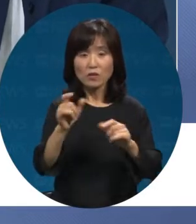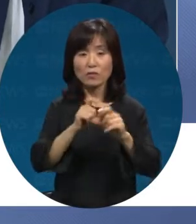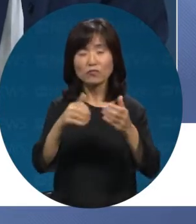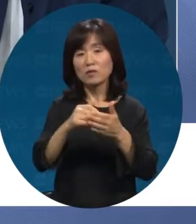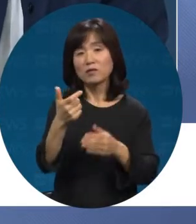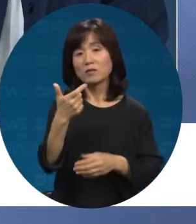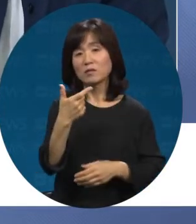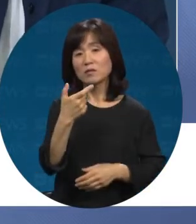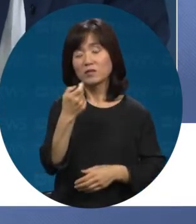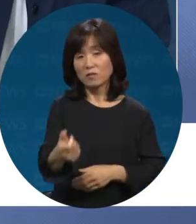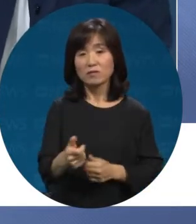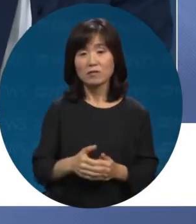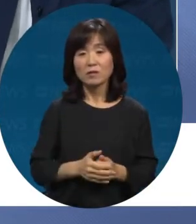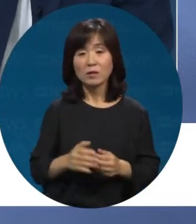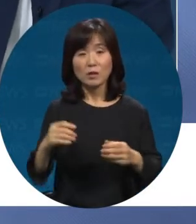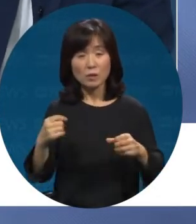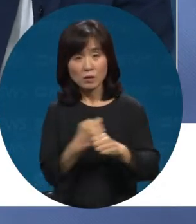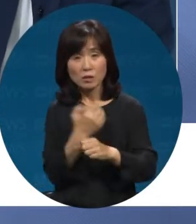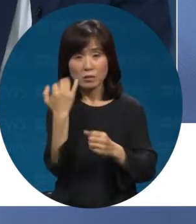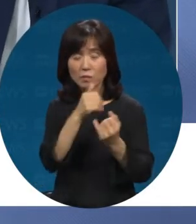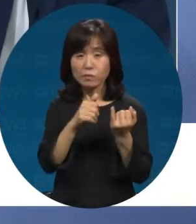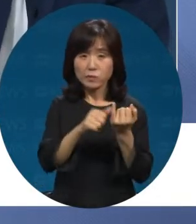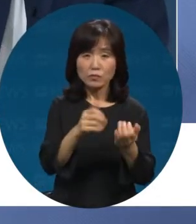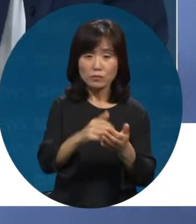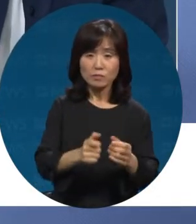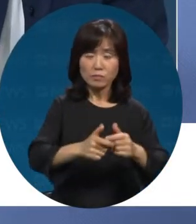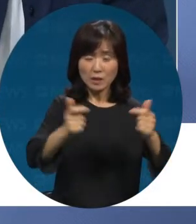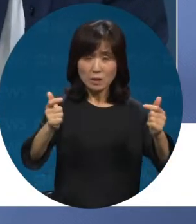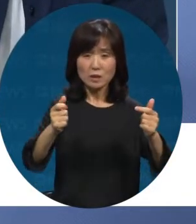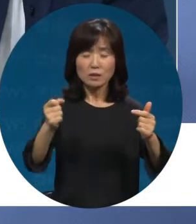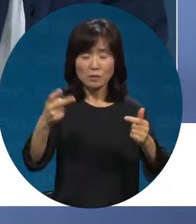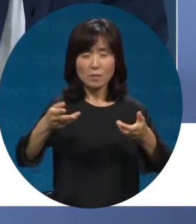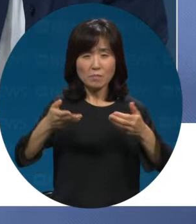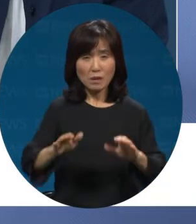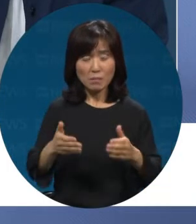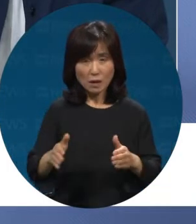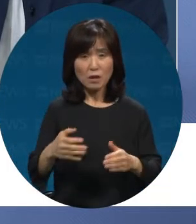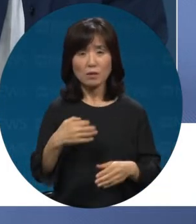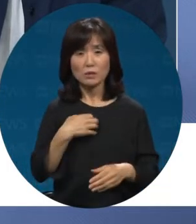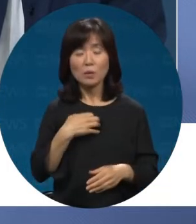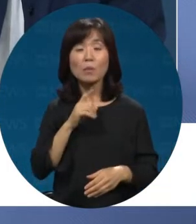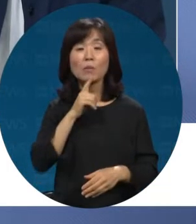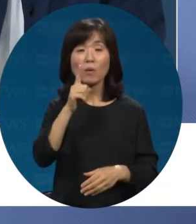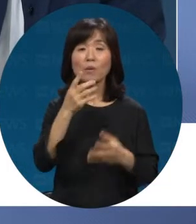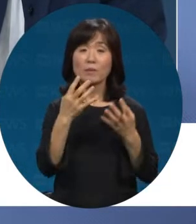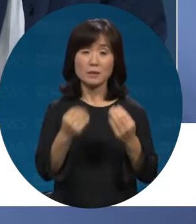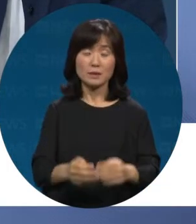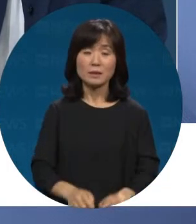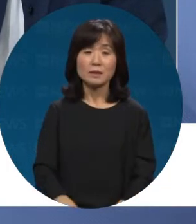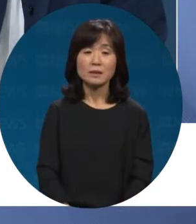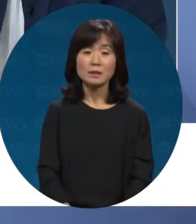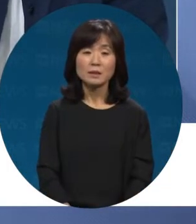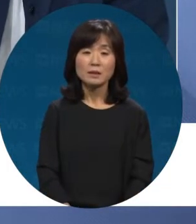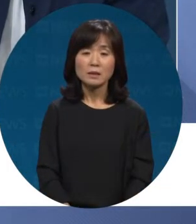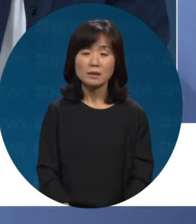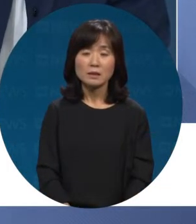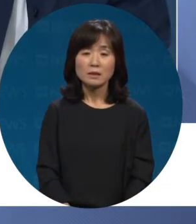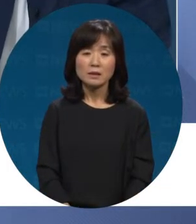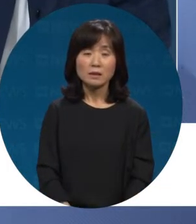그리고이 말고도 뭐 성폭력 증가라든지 또 재생산권 위기 같은 것들도 보고가 많이 됐는데요